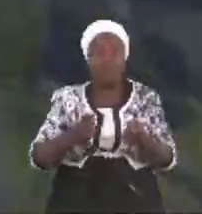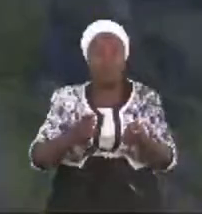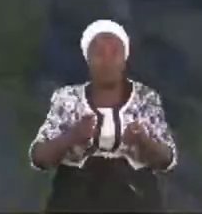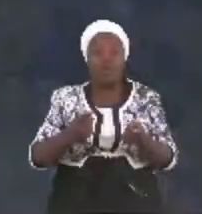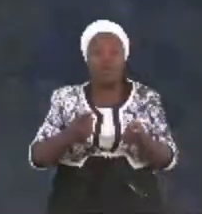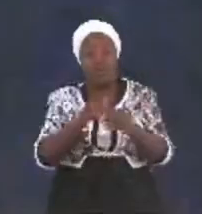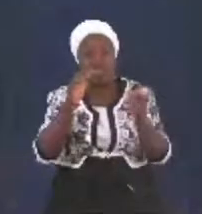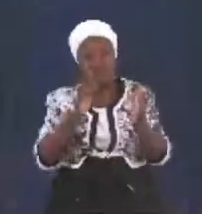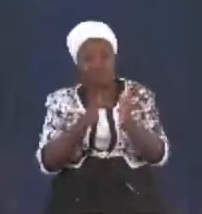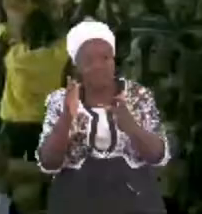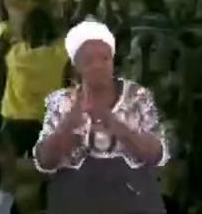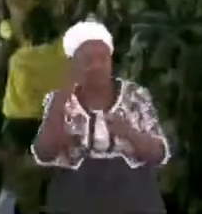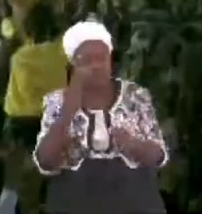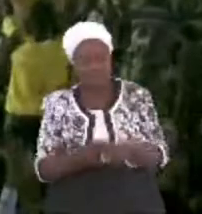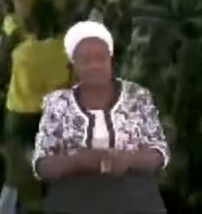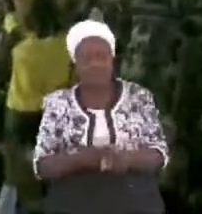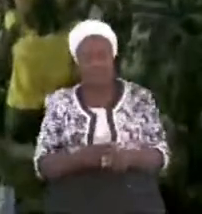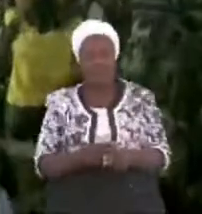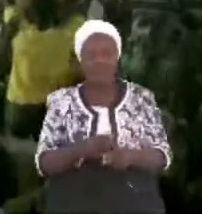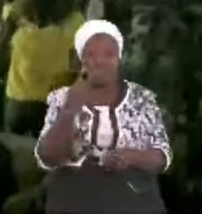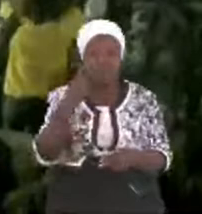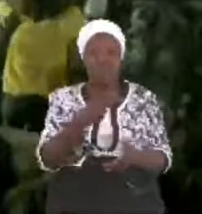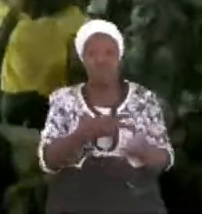au nom de Jésus.